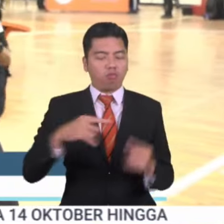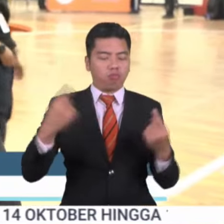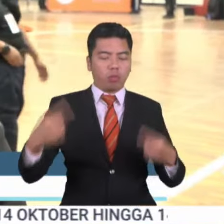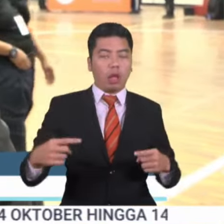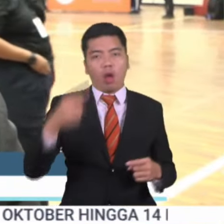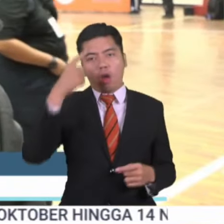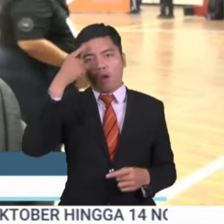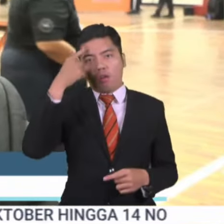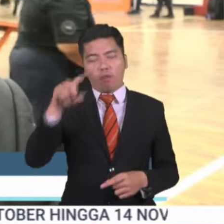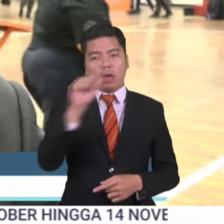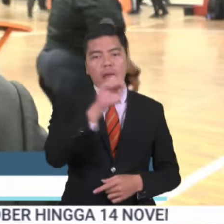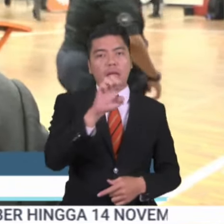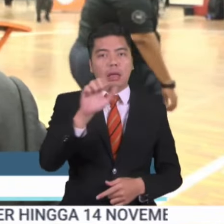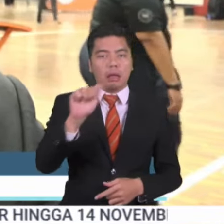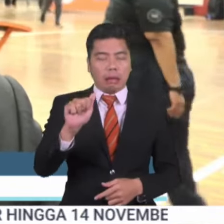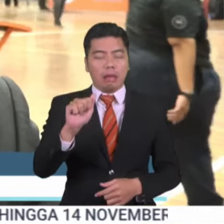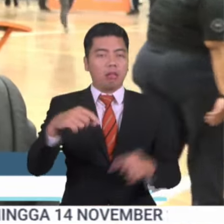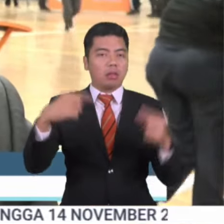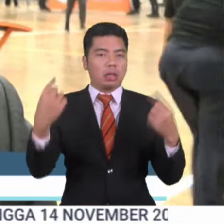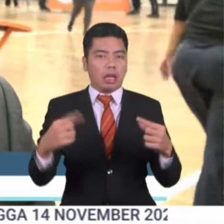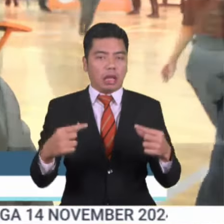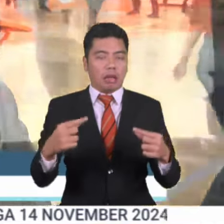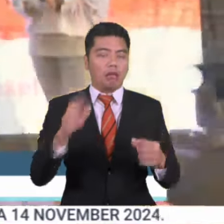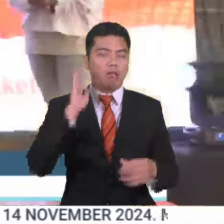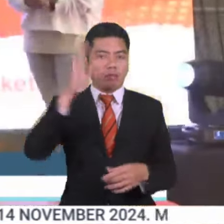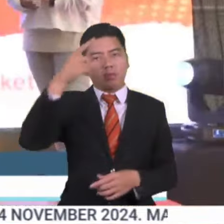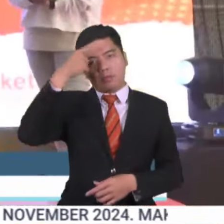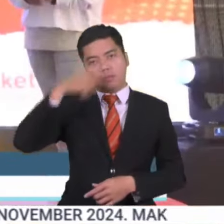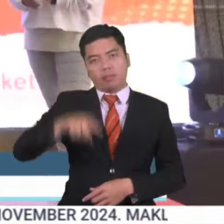di SEA Games 2025 di Bangkok, Thailand.